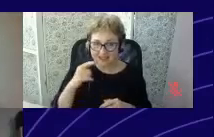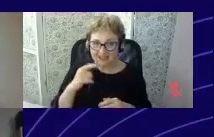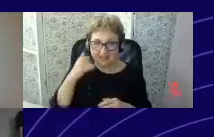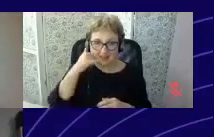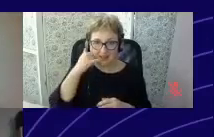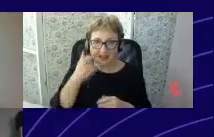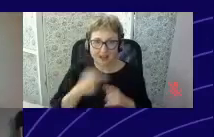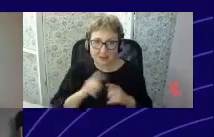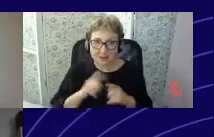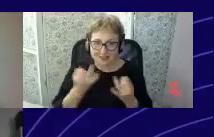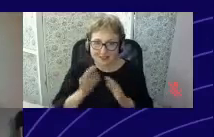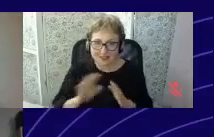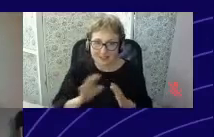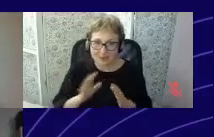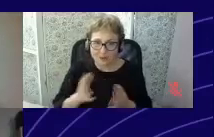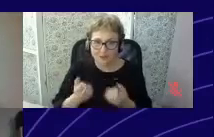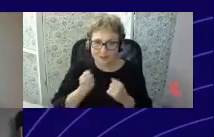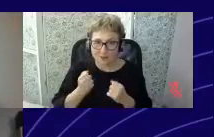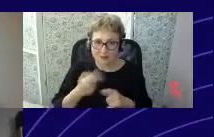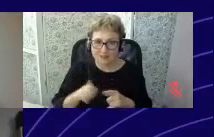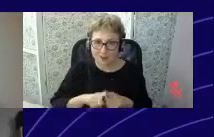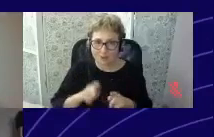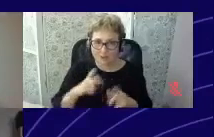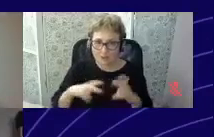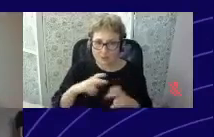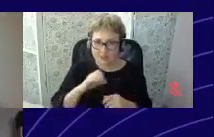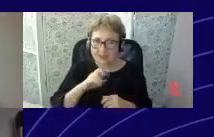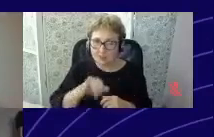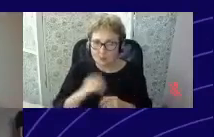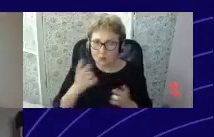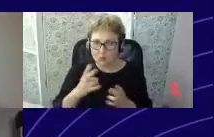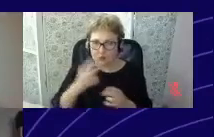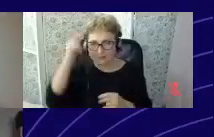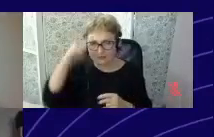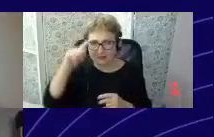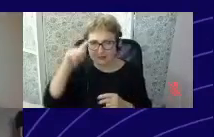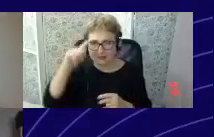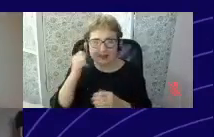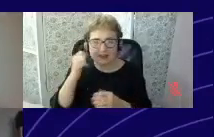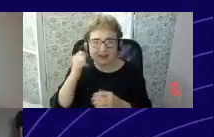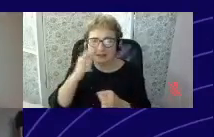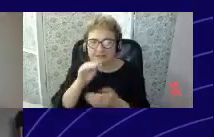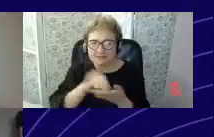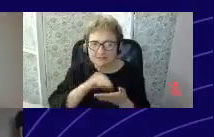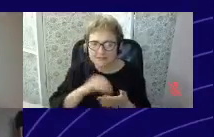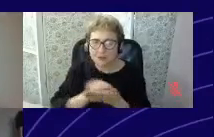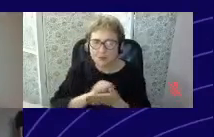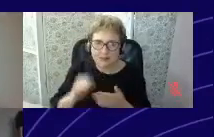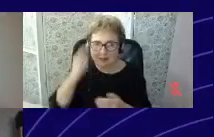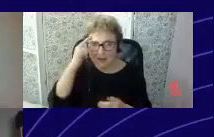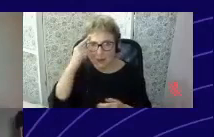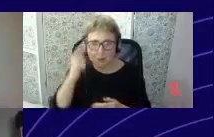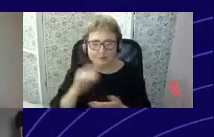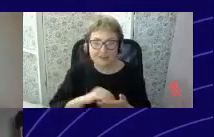да, телефонного, который не заинтересован в приеме такого студента, потому что ему потом надо будет разрабатывать документы, что-то там